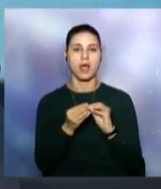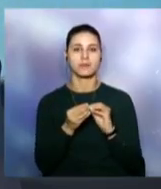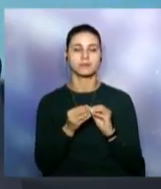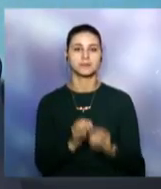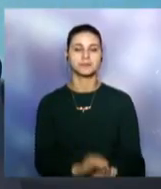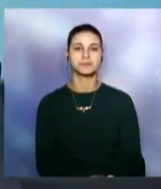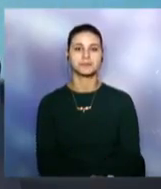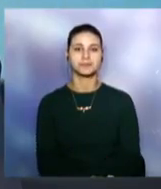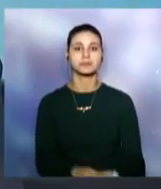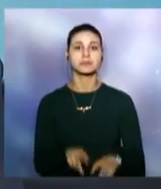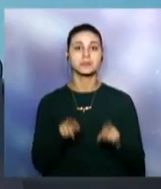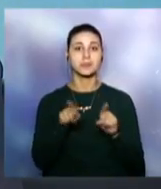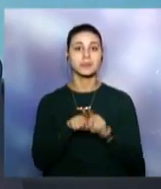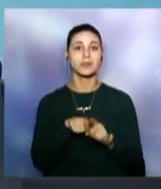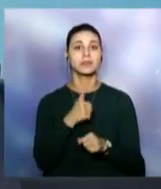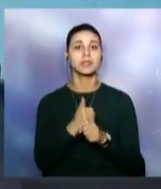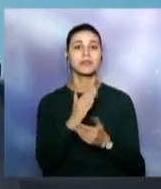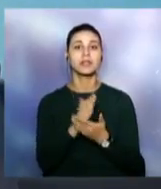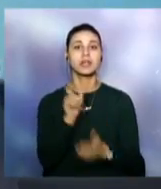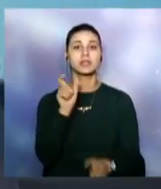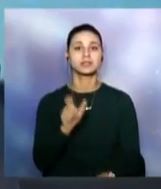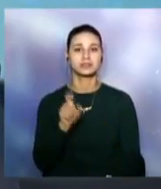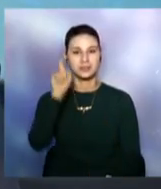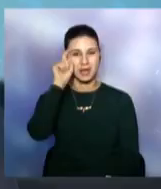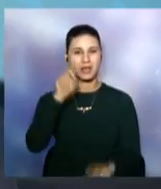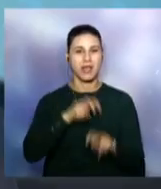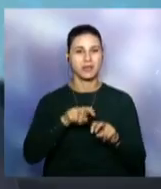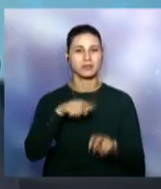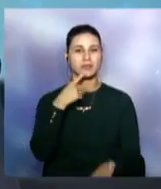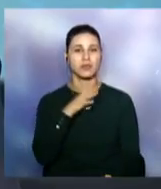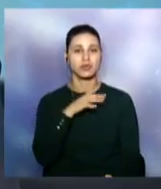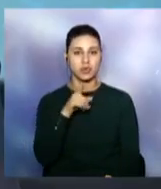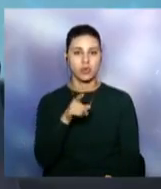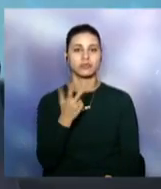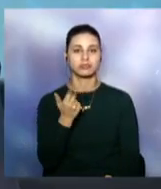დროს. ის ერთ-ერთი მთავარია, როგორც ბატონმა თანდაბრძანა, ეს არის